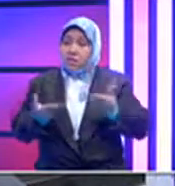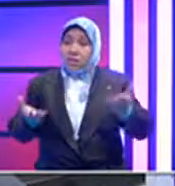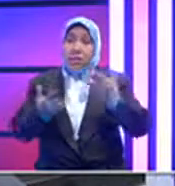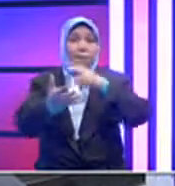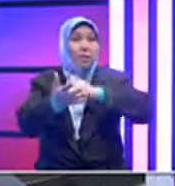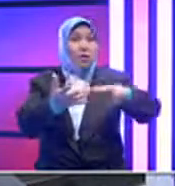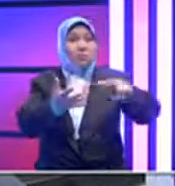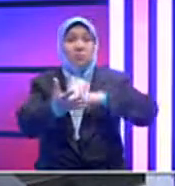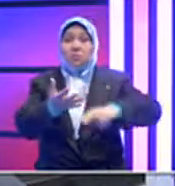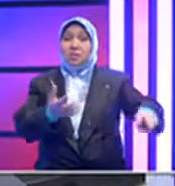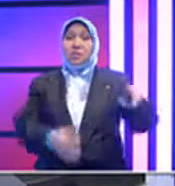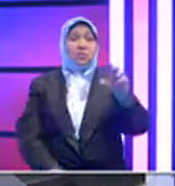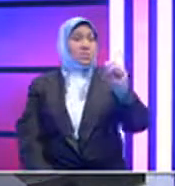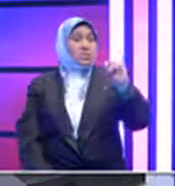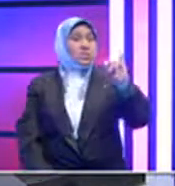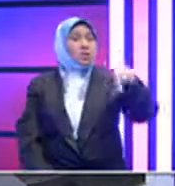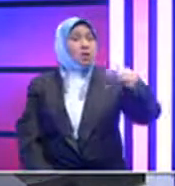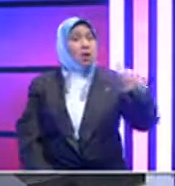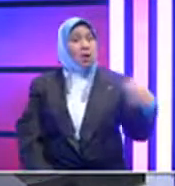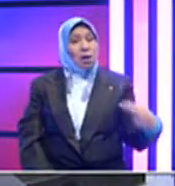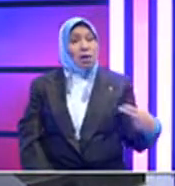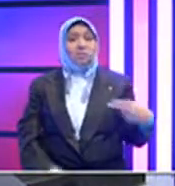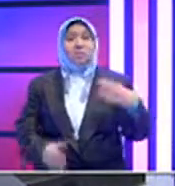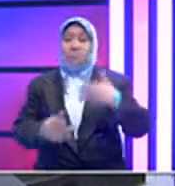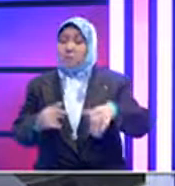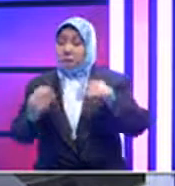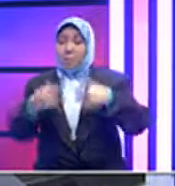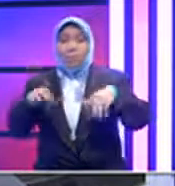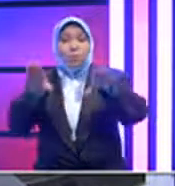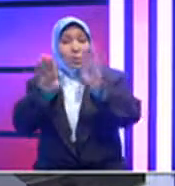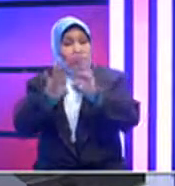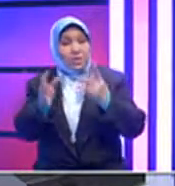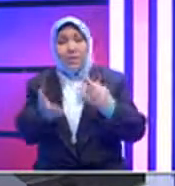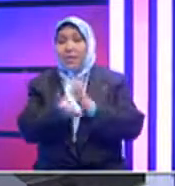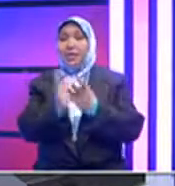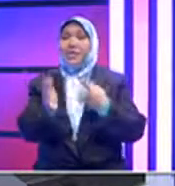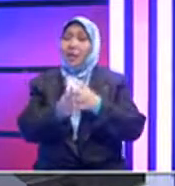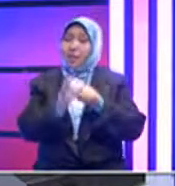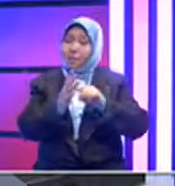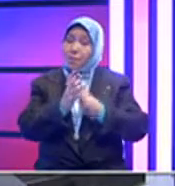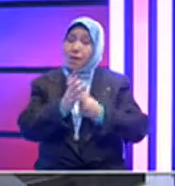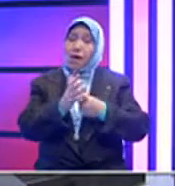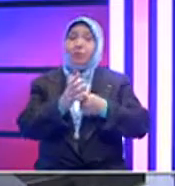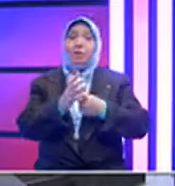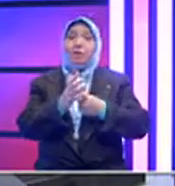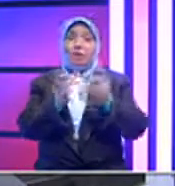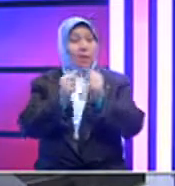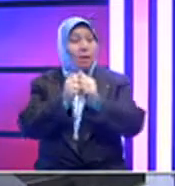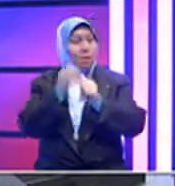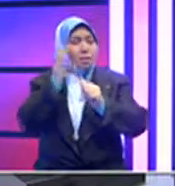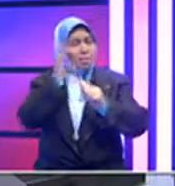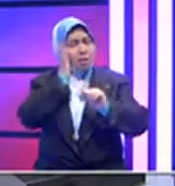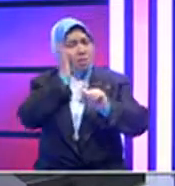kbc Vika Vika sebelum Bayati penutup jadi kita enggak cube permulaan ini dengan bacaan